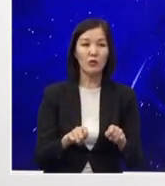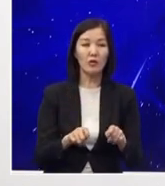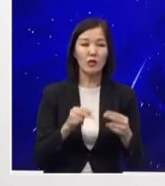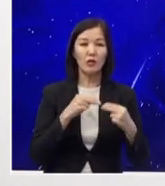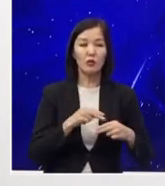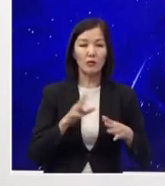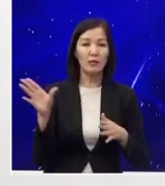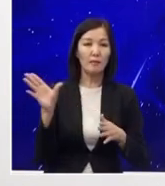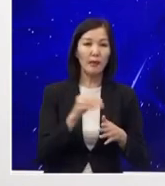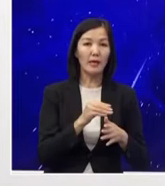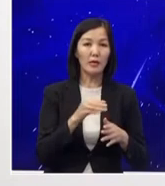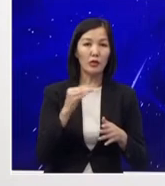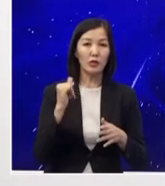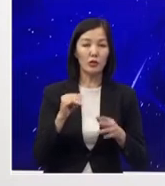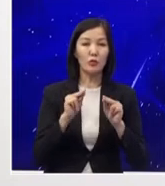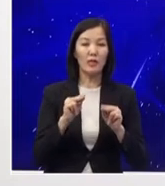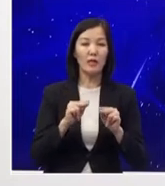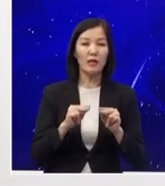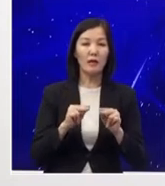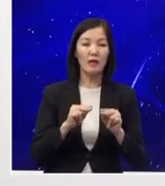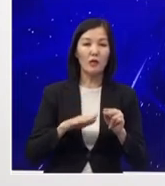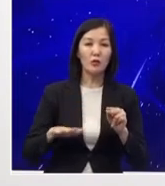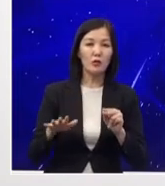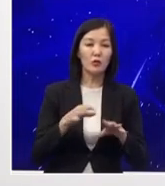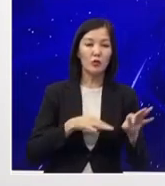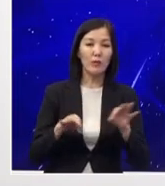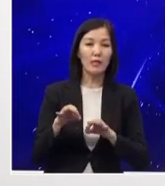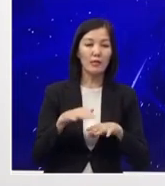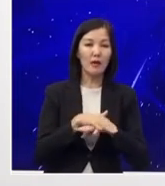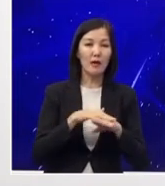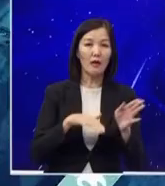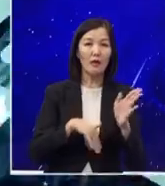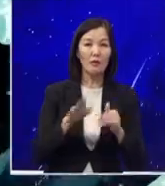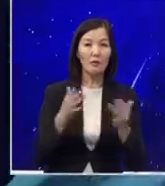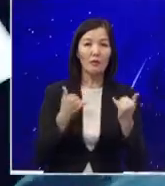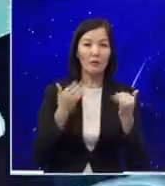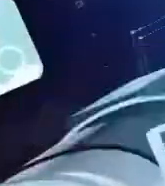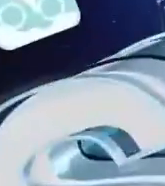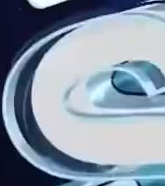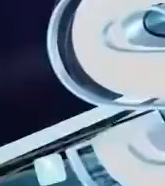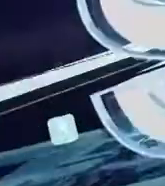жұмыстың барлығы бізде Жетісу адалдық жоба аясында халқымызға қолайлы жағдай жасау.